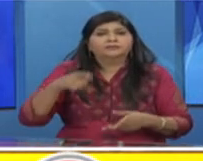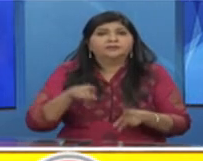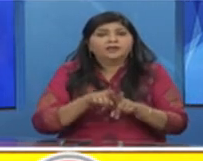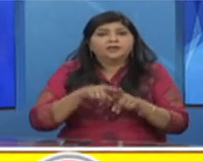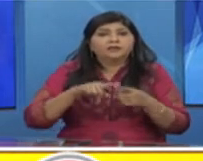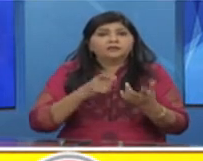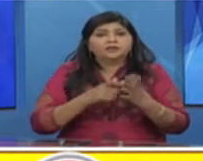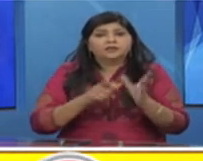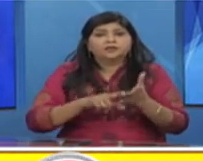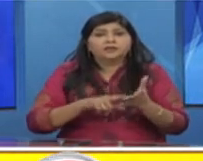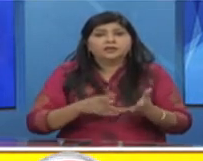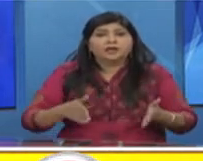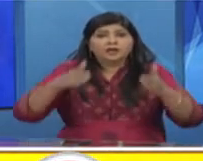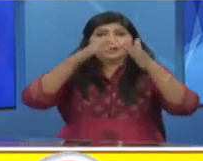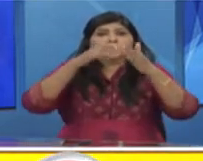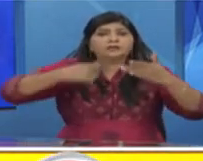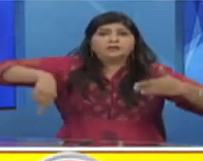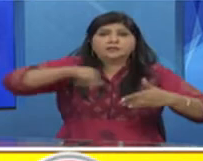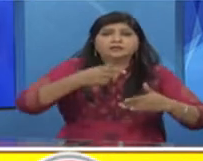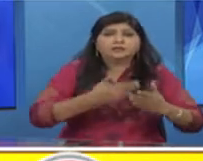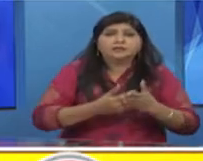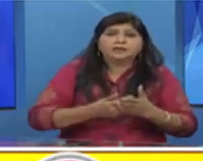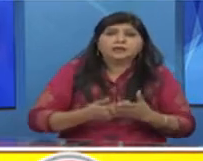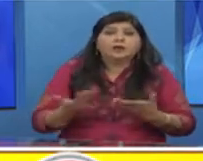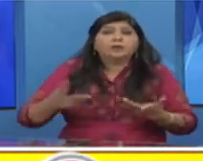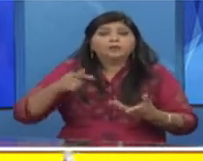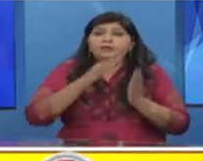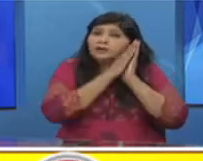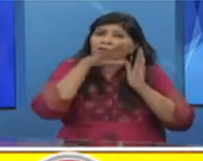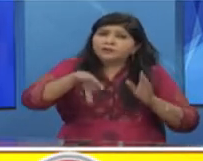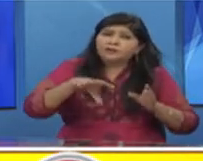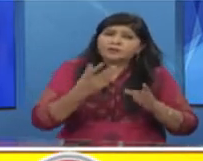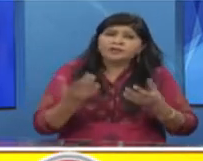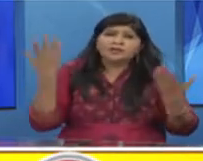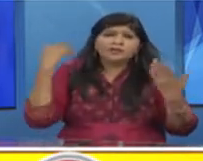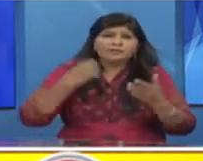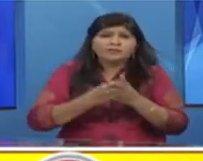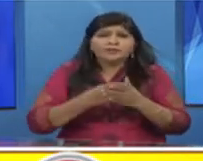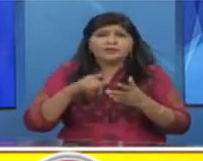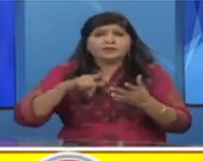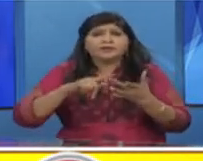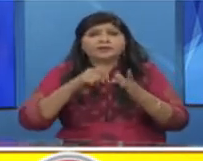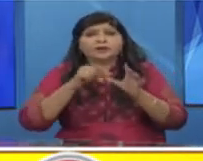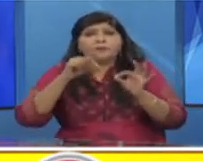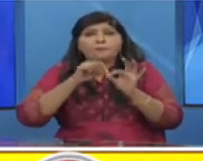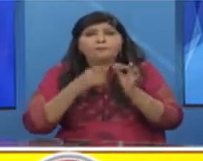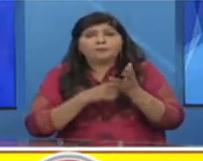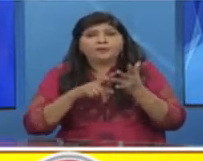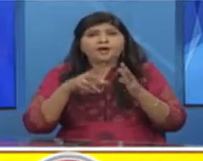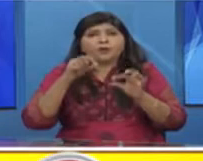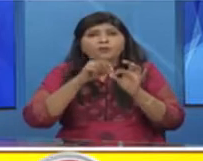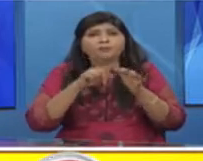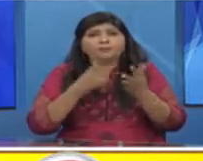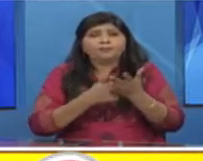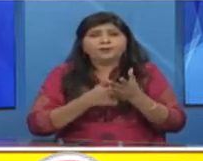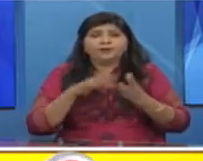है जो हिम तेंदुए जैसी दुर्लभ प्रजातियों का घर है। यहाँ आइबेक्स और ब्राउन बियर्स जैसे